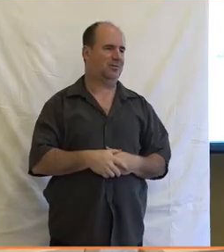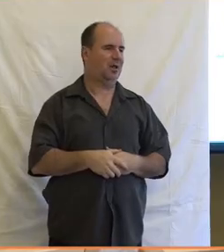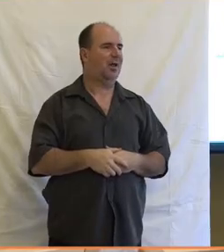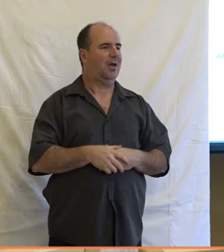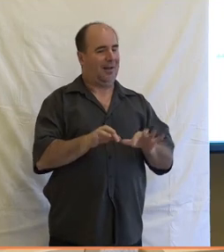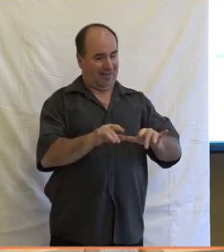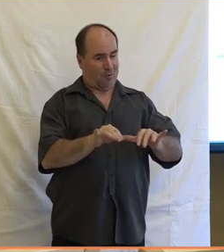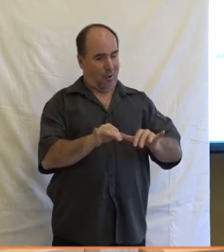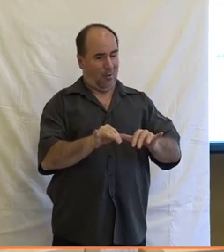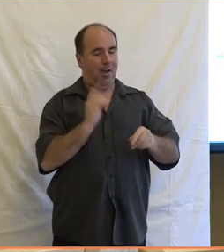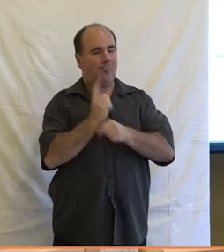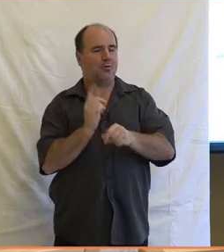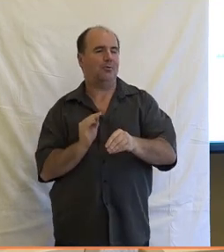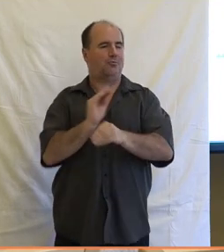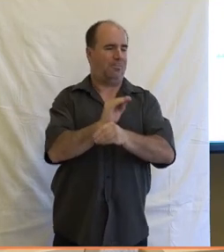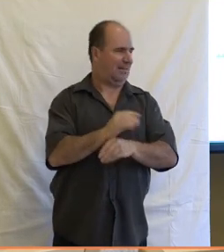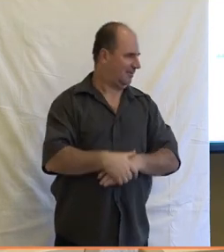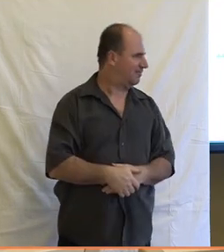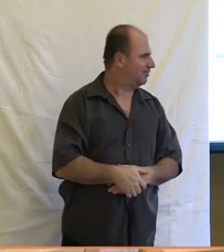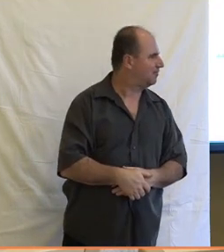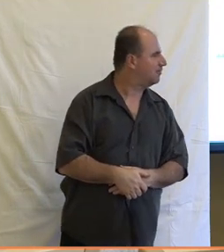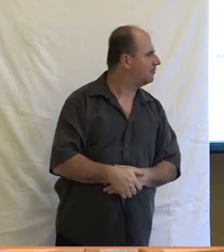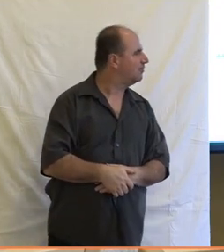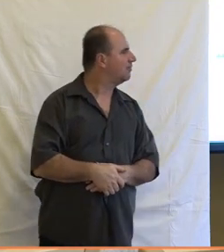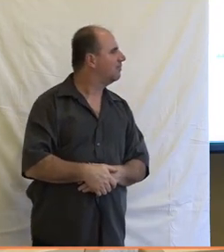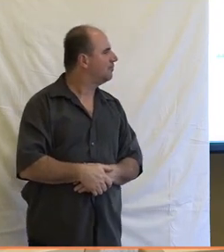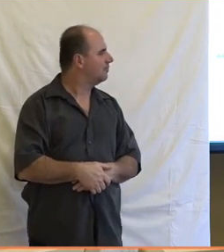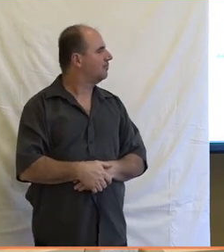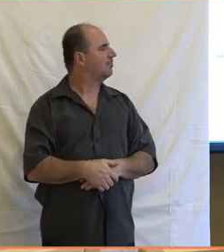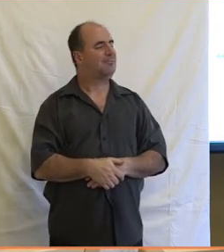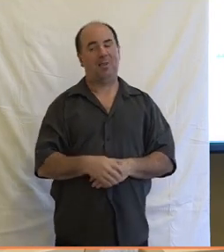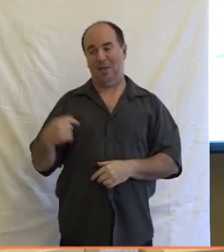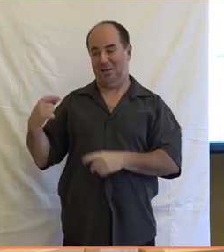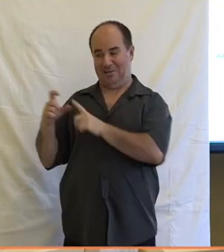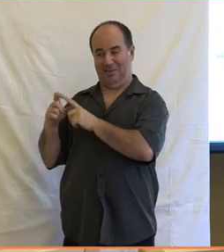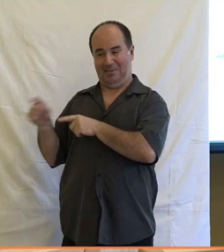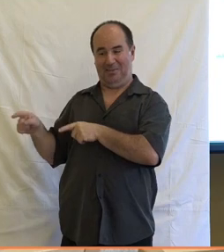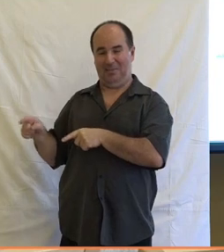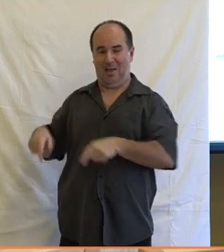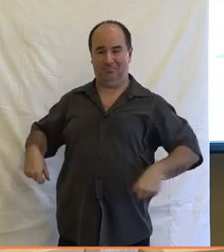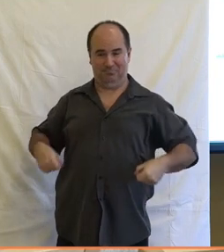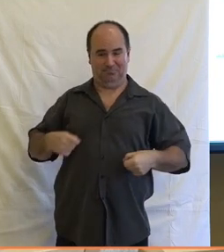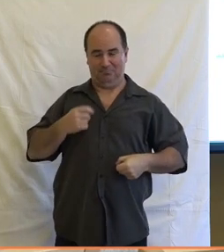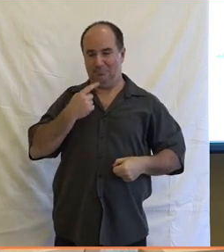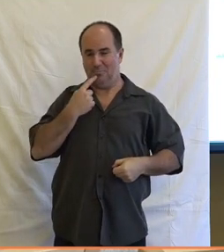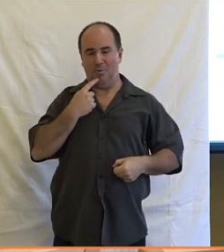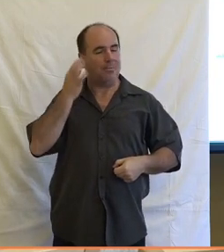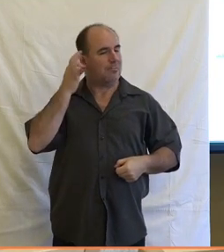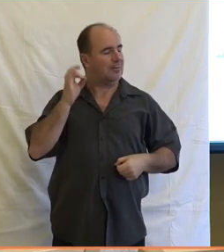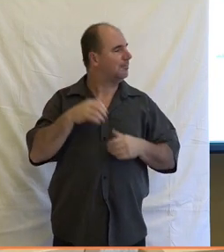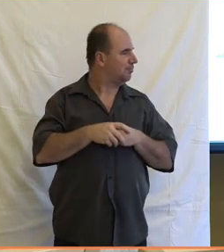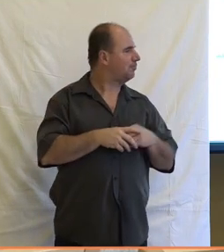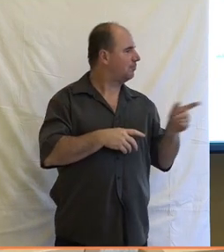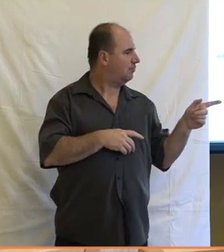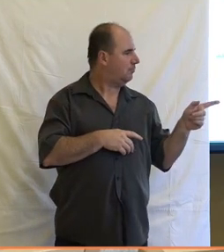Vy ostatní se bojíte, že se to stane? Já si. Já myslím, že když se to bude rozumně využívat, tak si